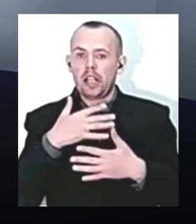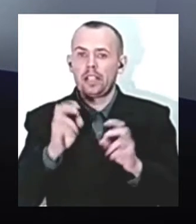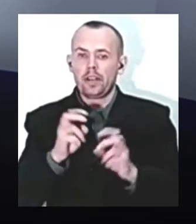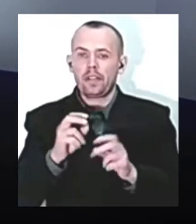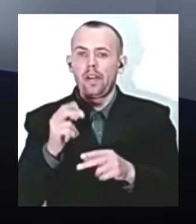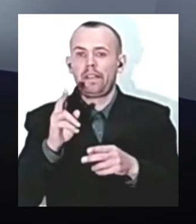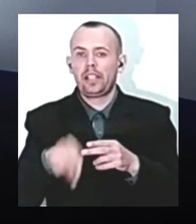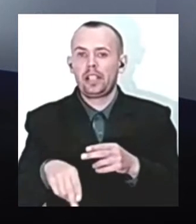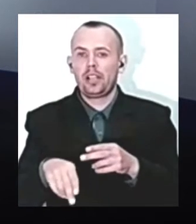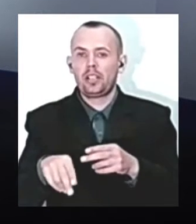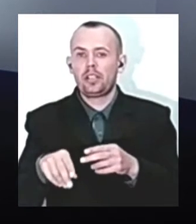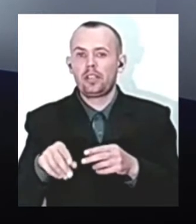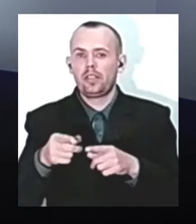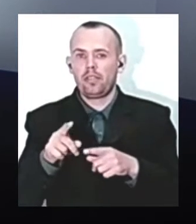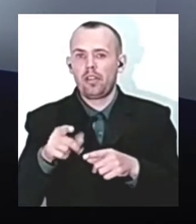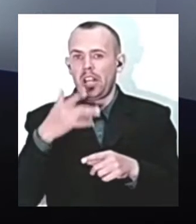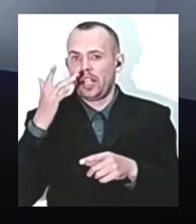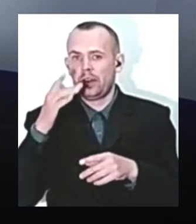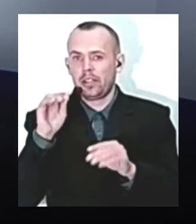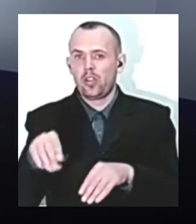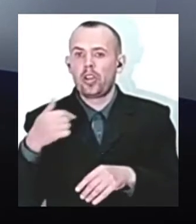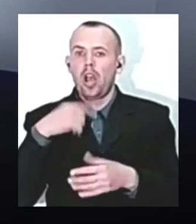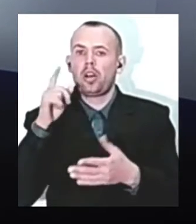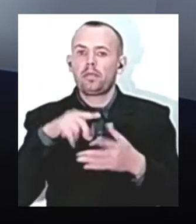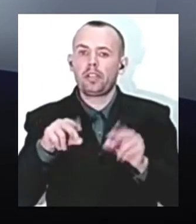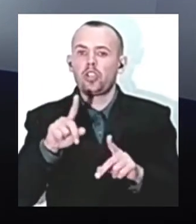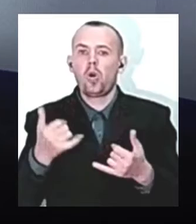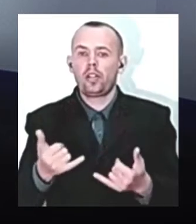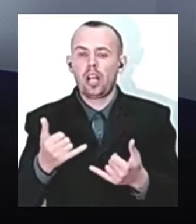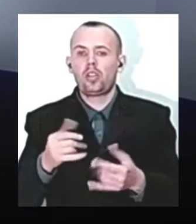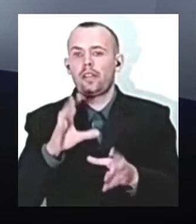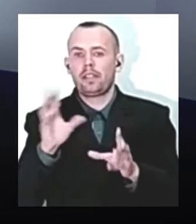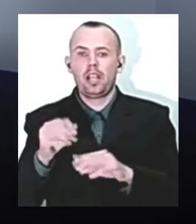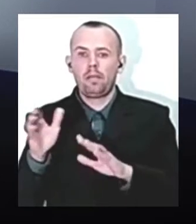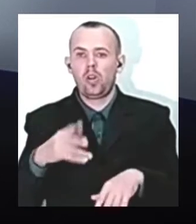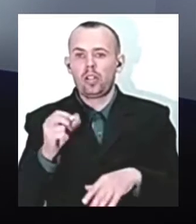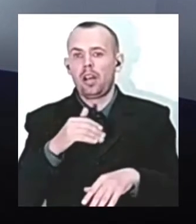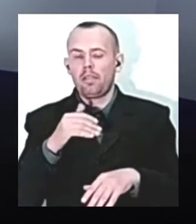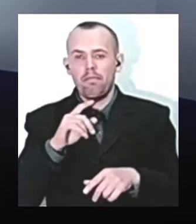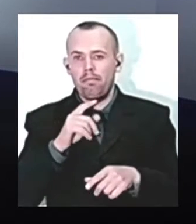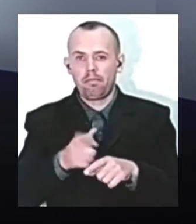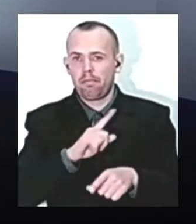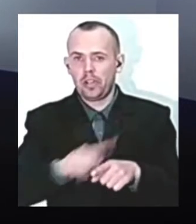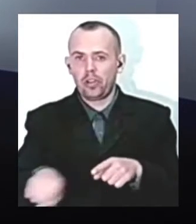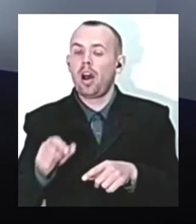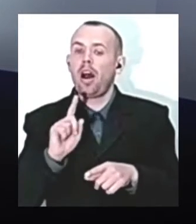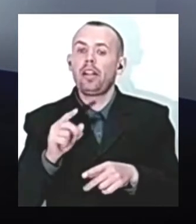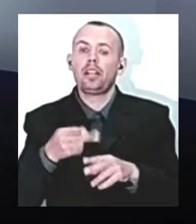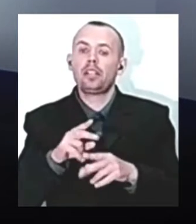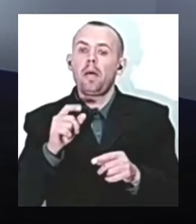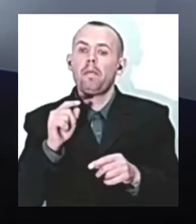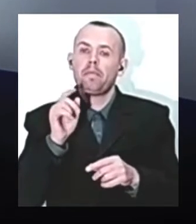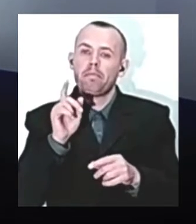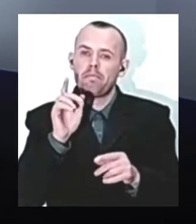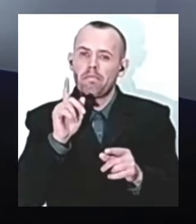літа встановили. Я сподіваюся, що наразі все пройде набагато швидше, але це мінімум місяць,